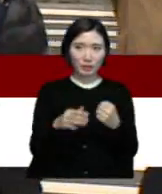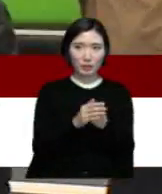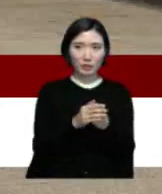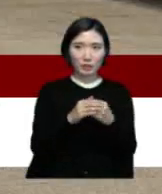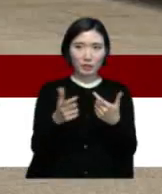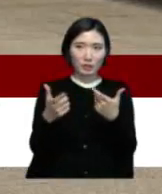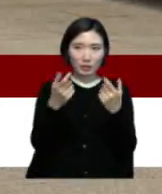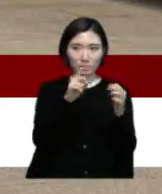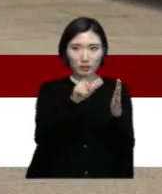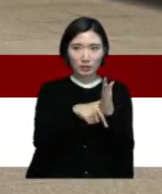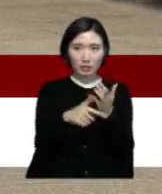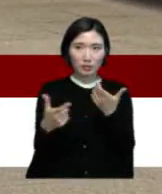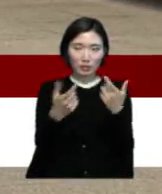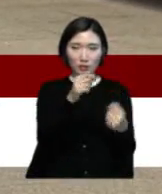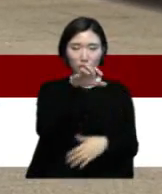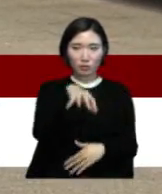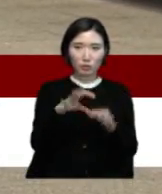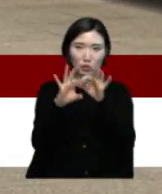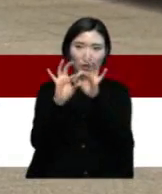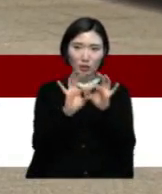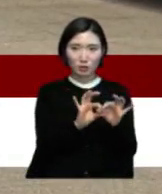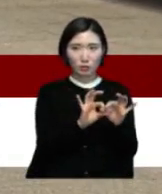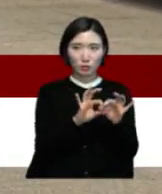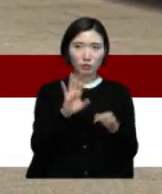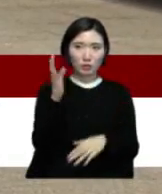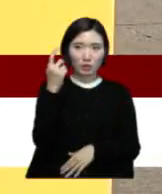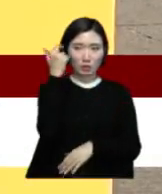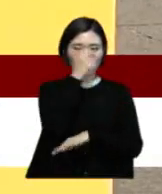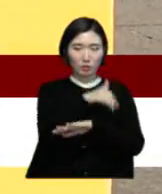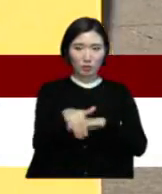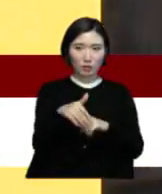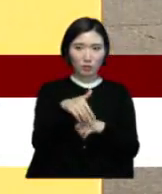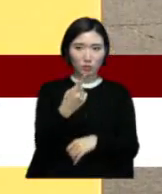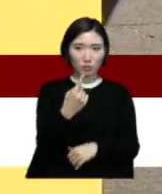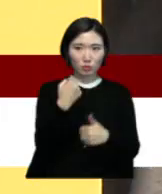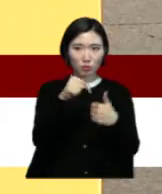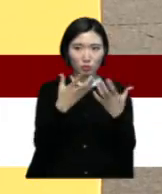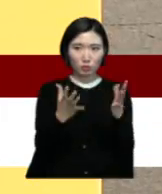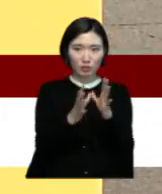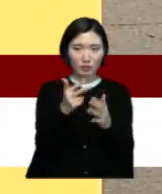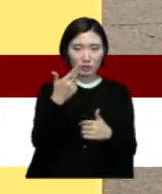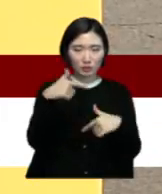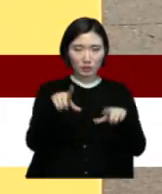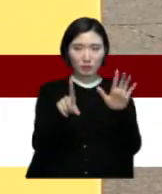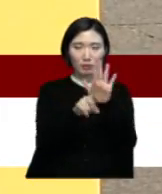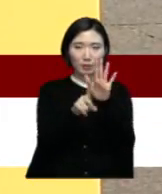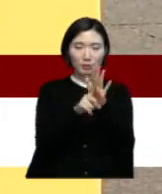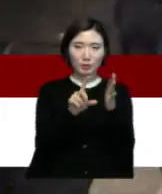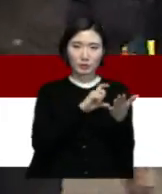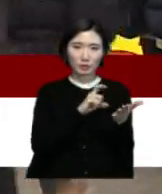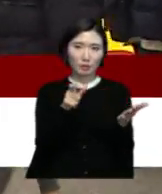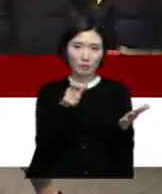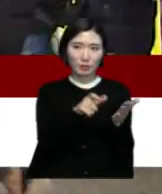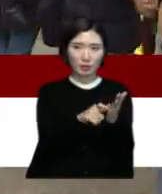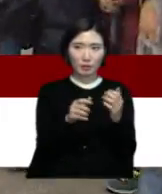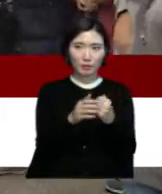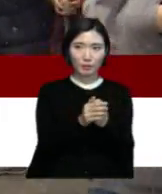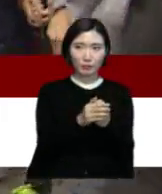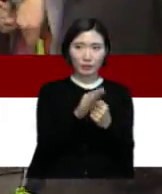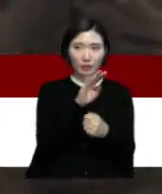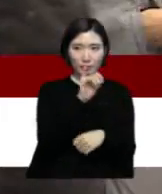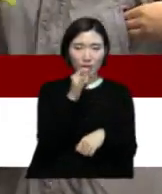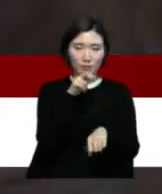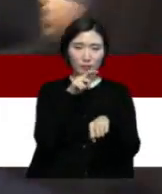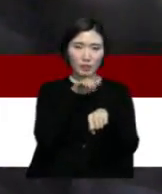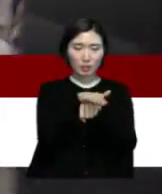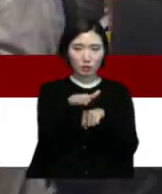같은 시간 같은 장소에서 이어질 예정입니다 조 교육감은 지난 7일 발표한 성명에서 도 비민주적